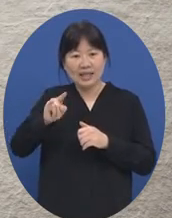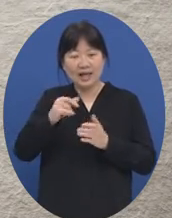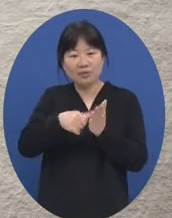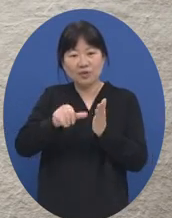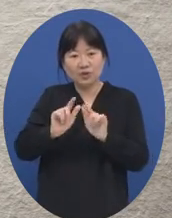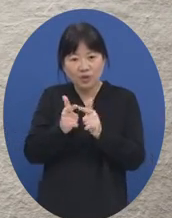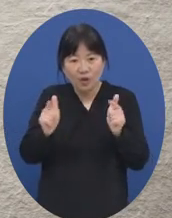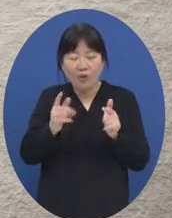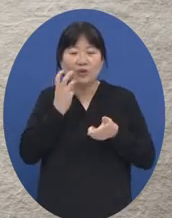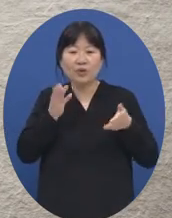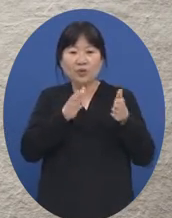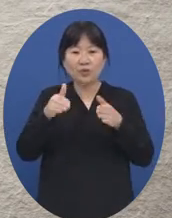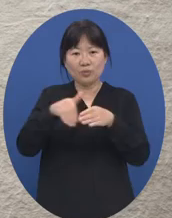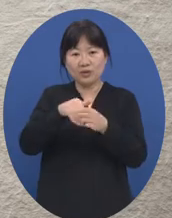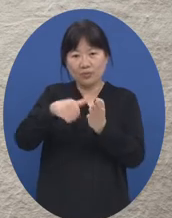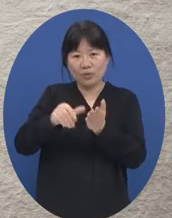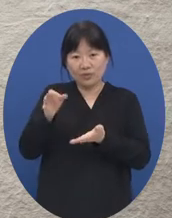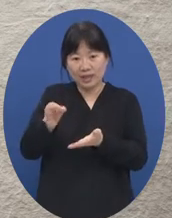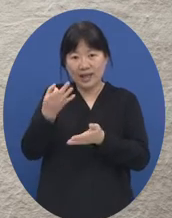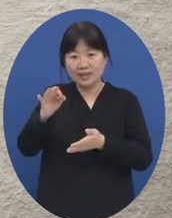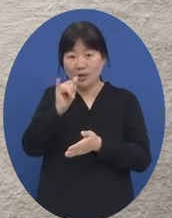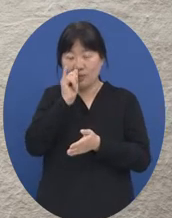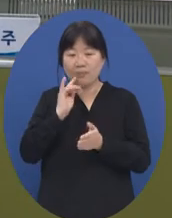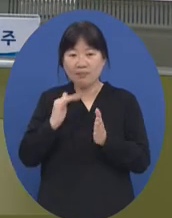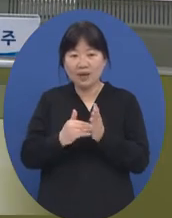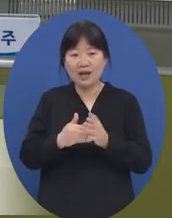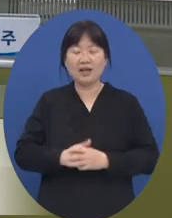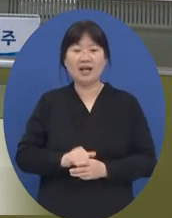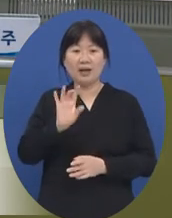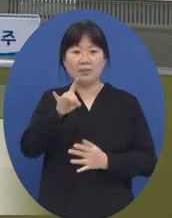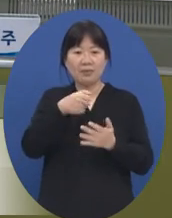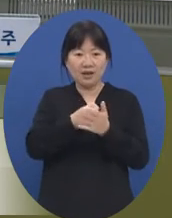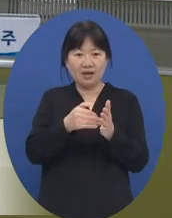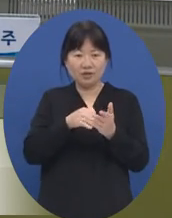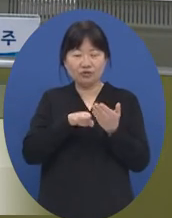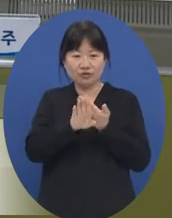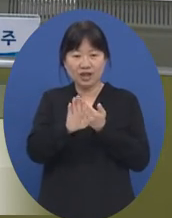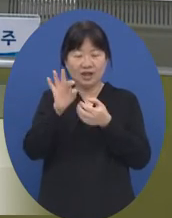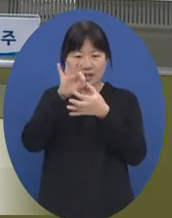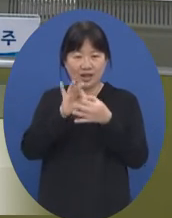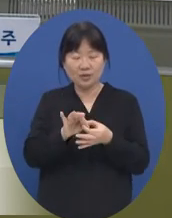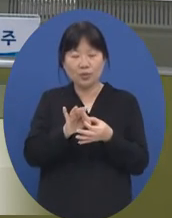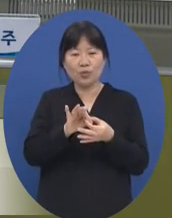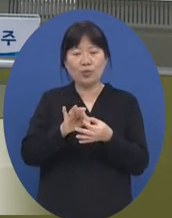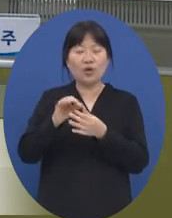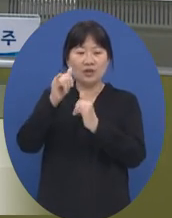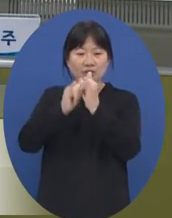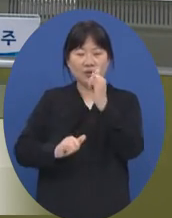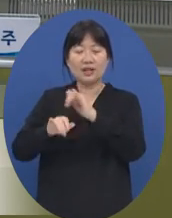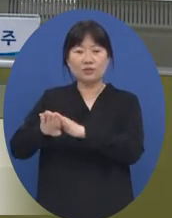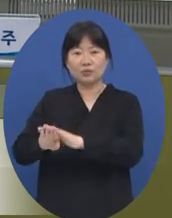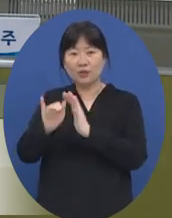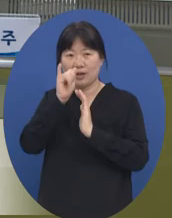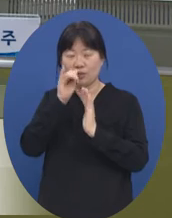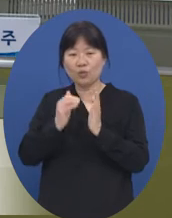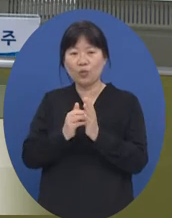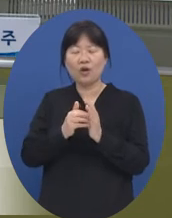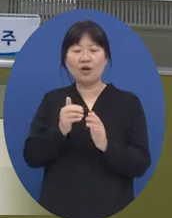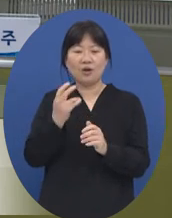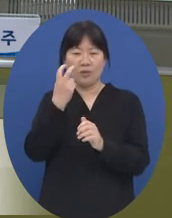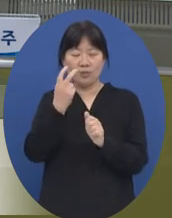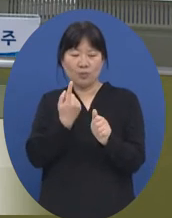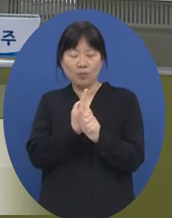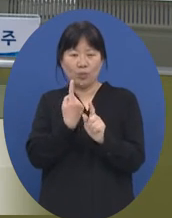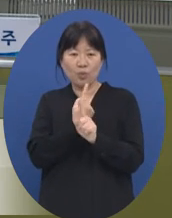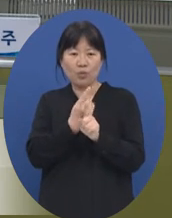더 경기도 문화재로서의 같이 인정받았습니다 1번지 정리되면 기록에 계속 남 거예요 다음에 저희가